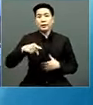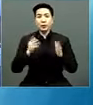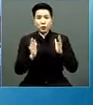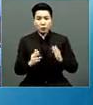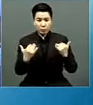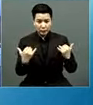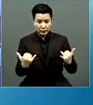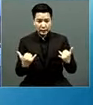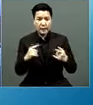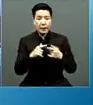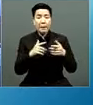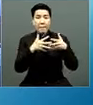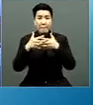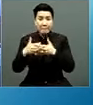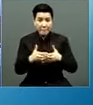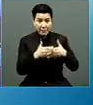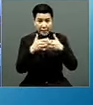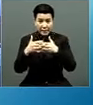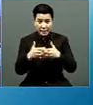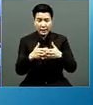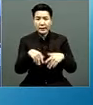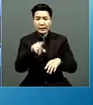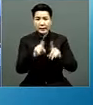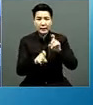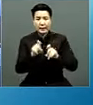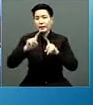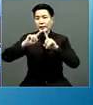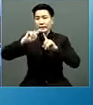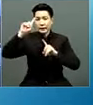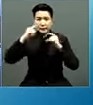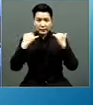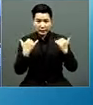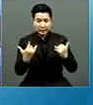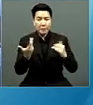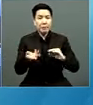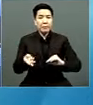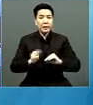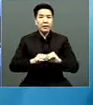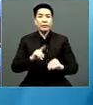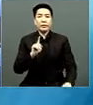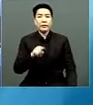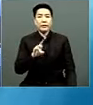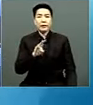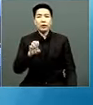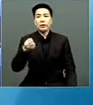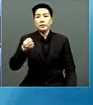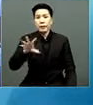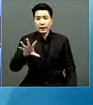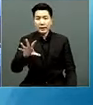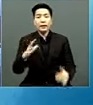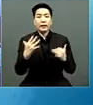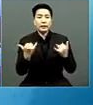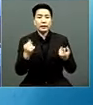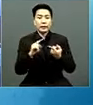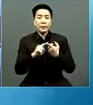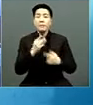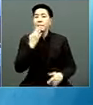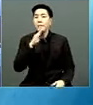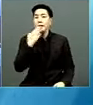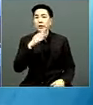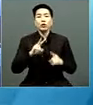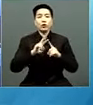วันนี้สหรัฐอเมริกายังเป็นการเสียชีวิตอันดับที่1นะครับวันนี้เพิ่มขึ้น 1,715 นะครับแล้วก็บราซิลร